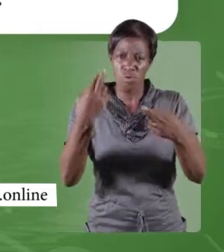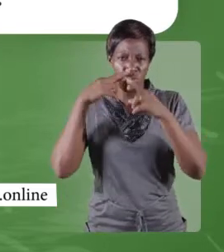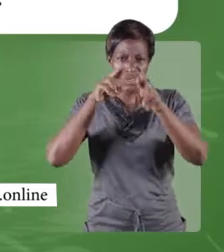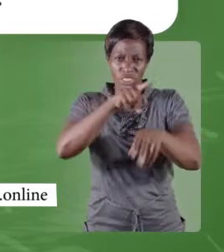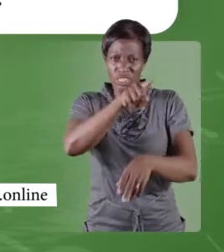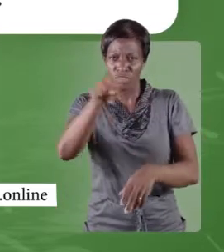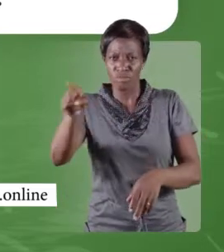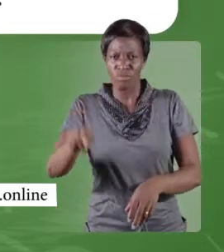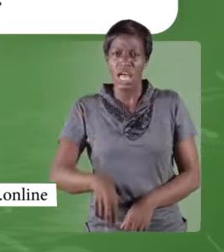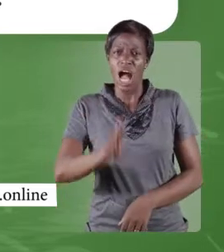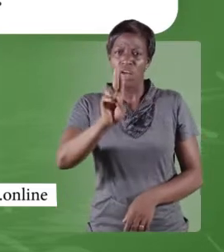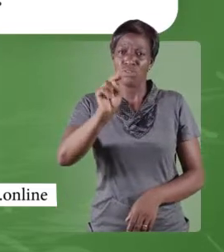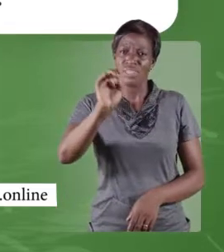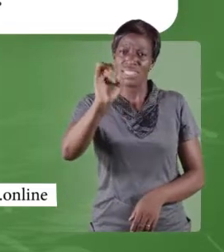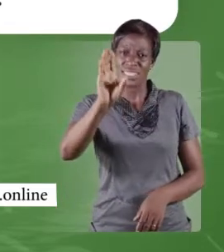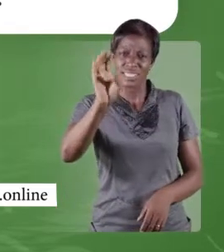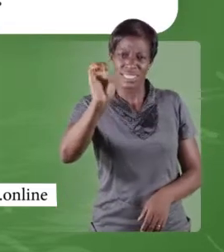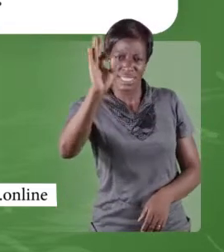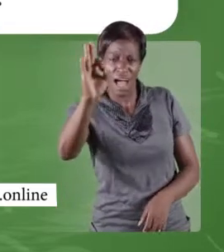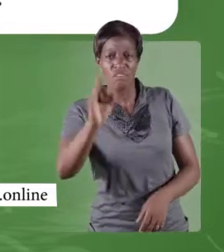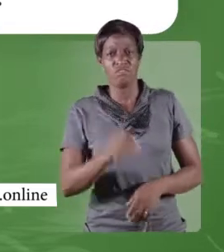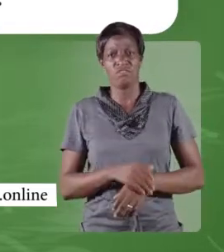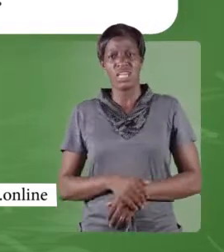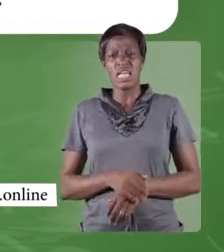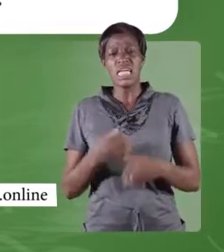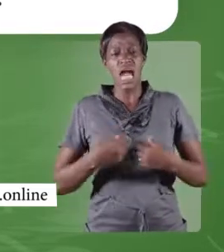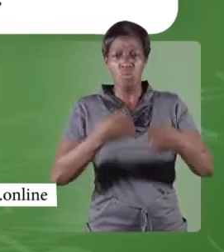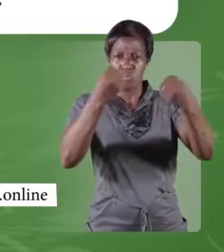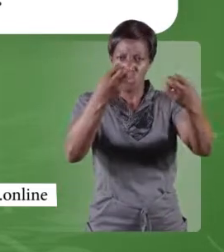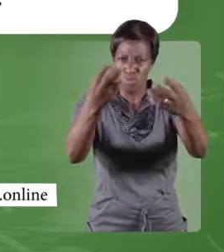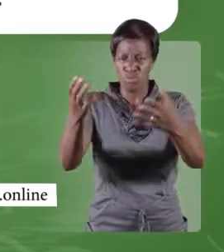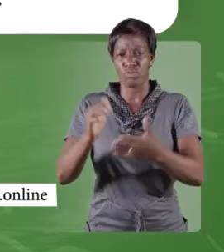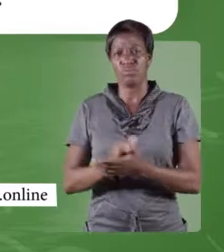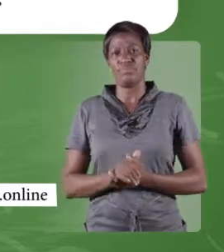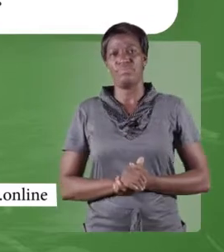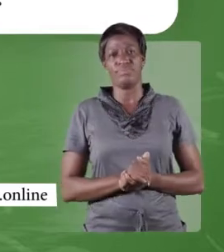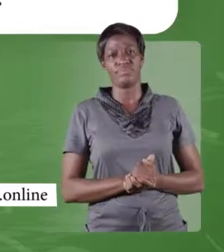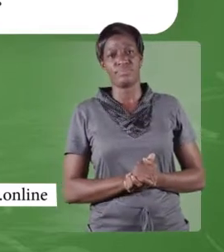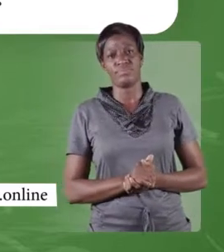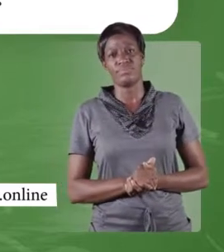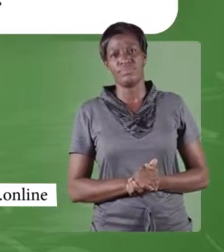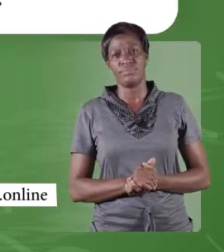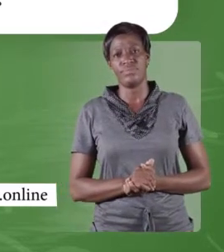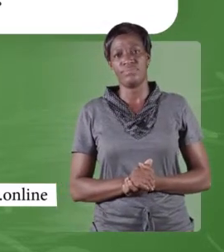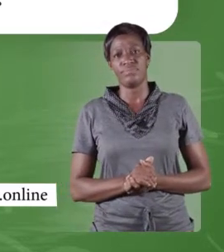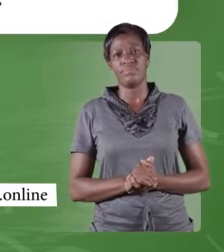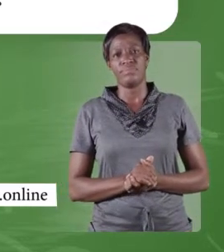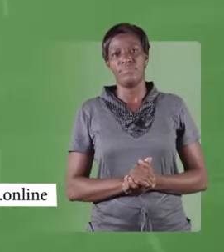le PAM, nous avons l'ONIDI, le PNUD, etc., etc.